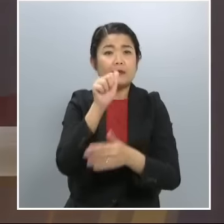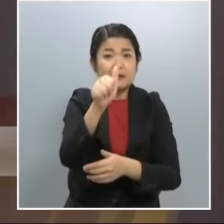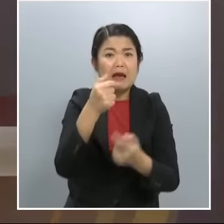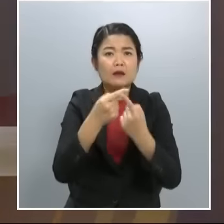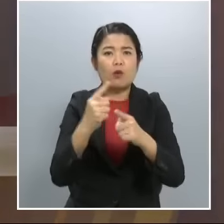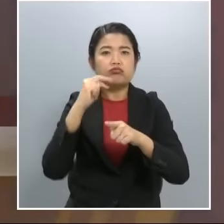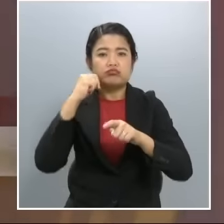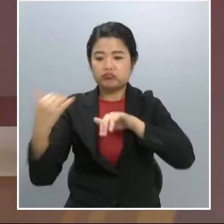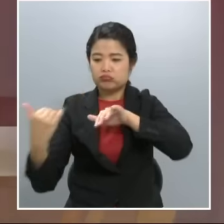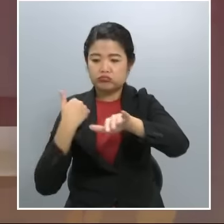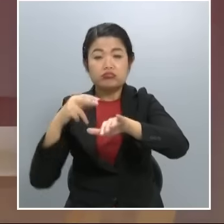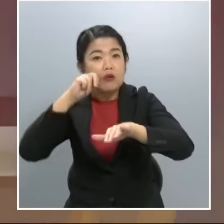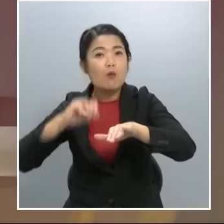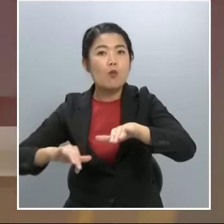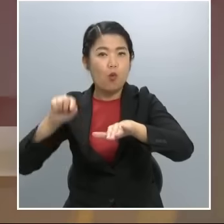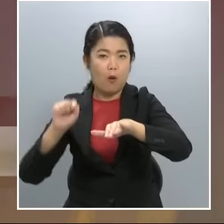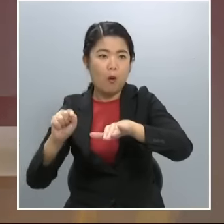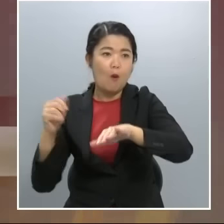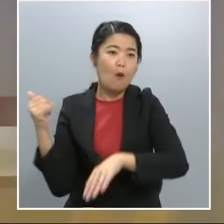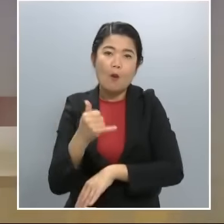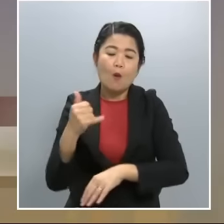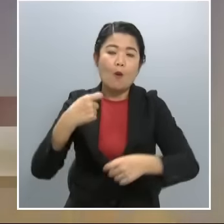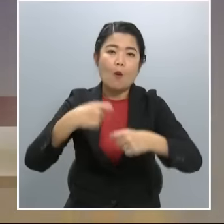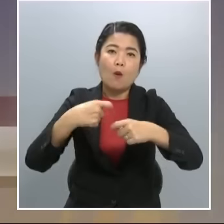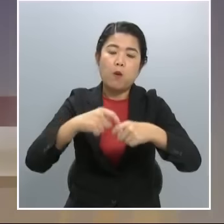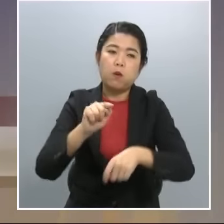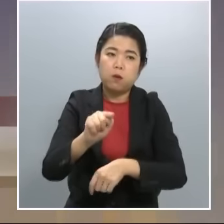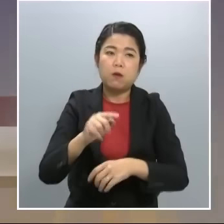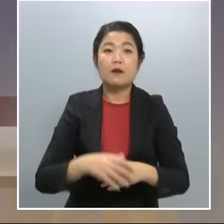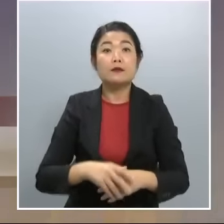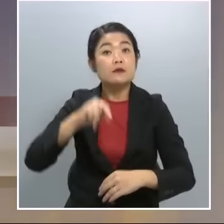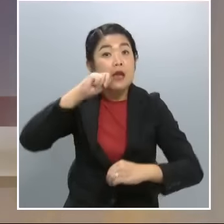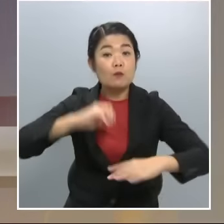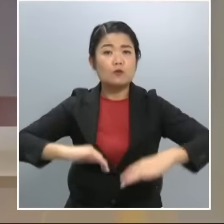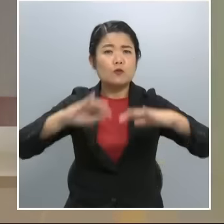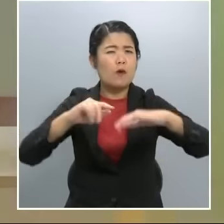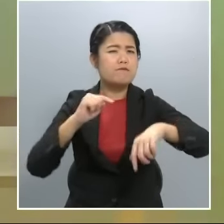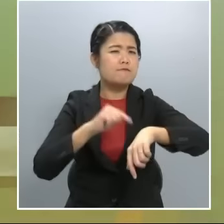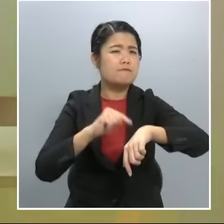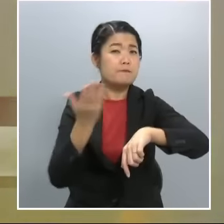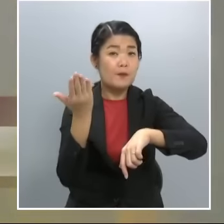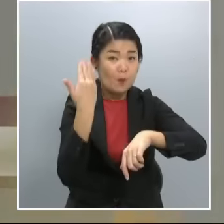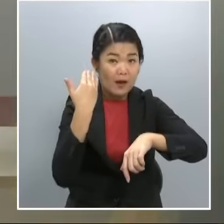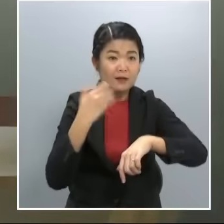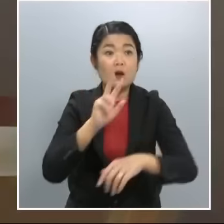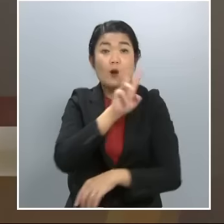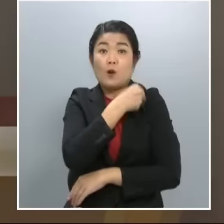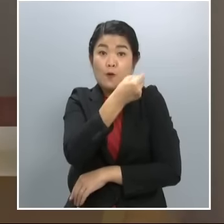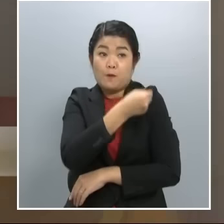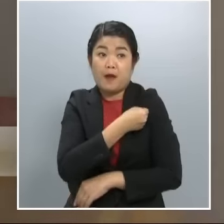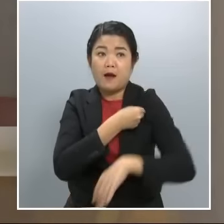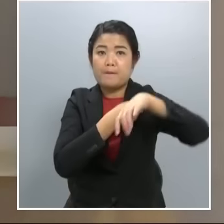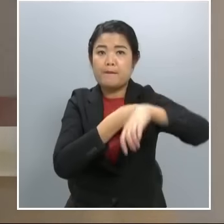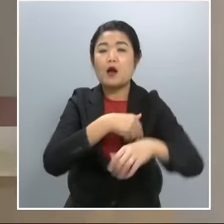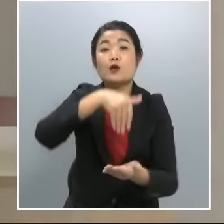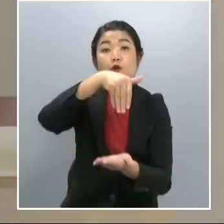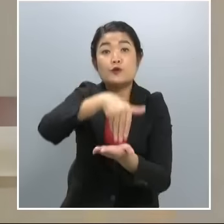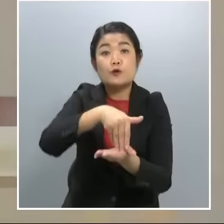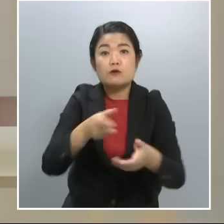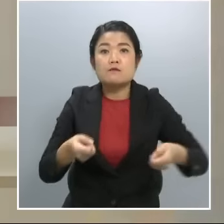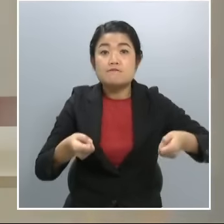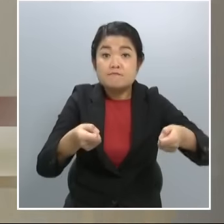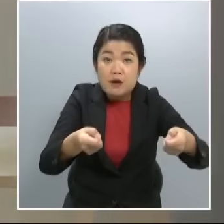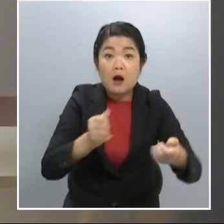ทางนี่ฮะจะเห็นว่าทะลักท่วมณเวลาเมื่อวานเนี่ยในอาคารโรงพยาบาลหลายจุดไม่ว่าจะเป็นศูนย์เปลผู้ป่วยในคลินิก